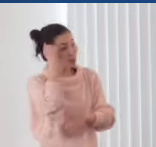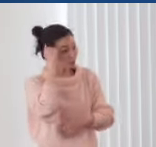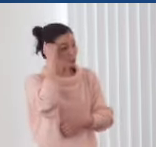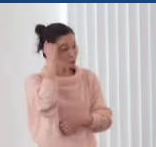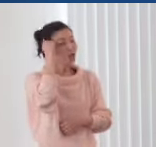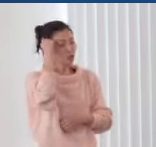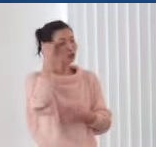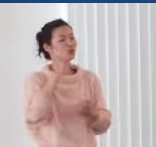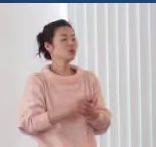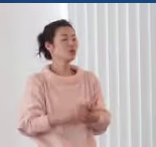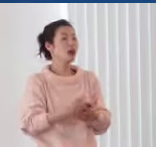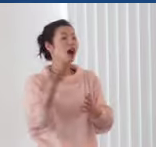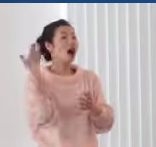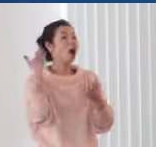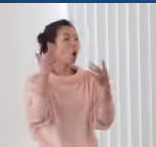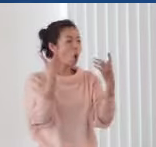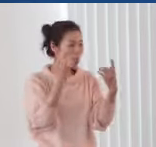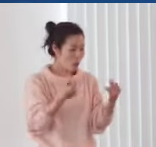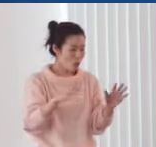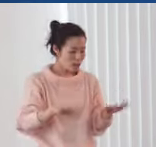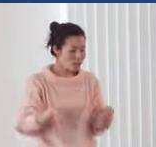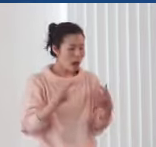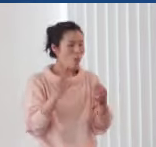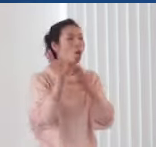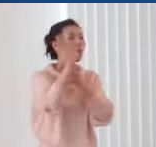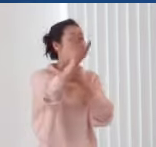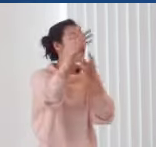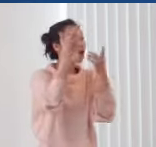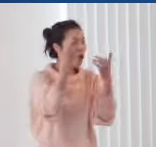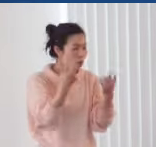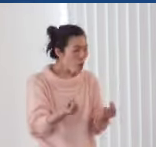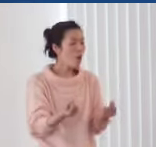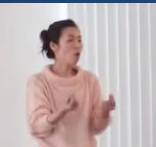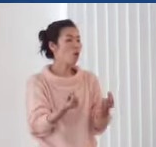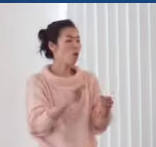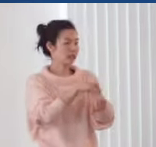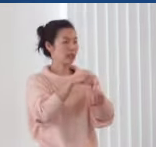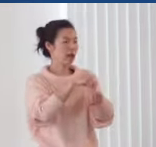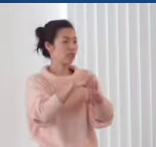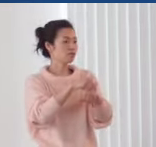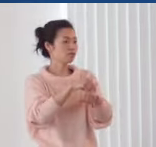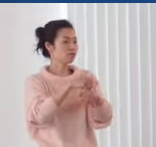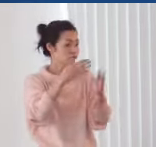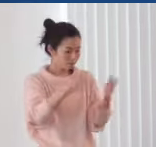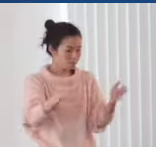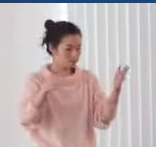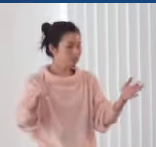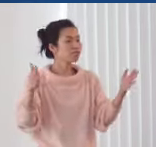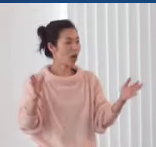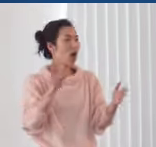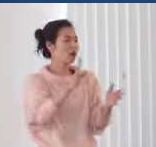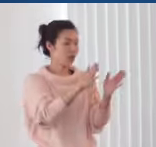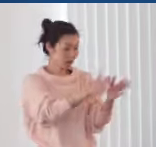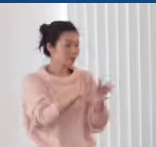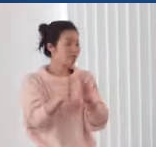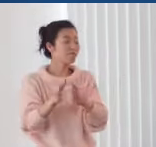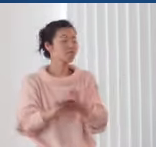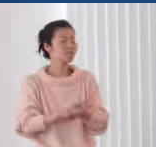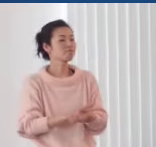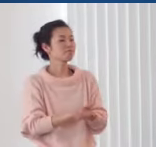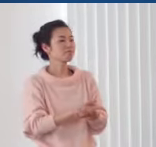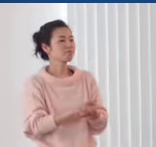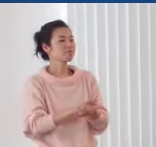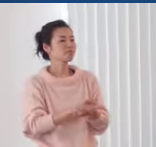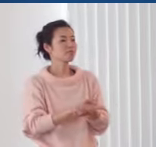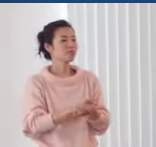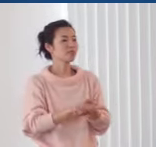と、まあ、同じスピードでこう移っている。そして私たちは過去に戻ることも未来に行